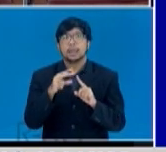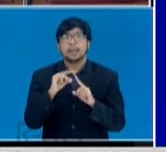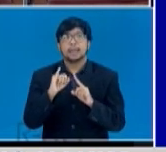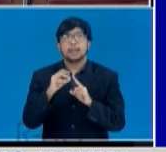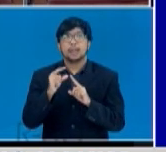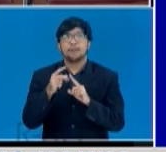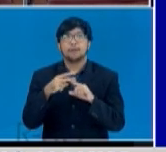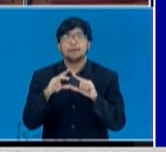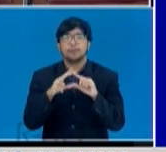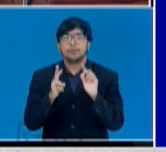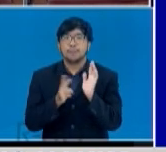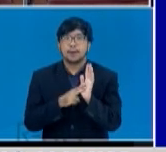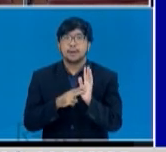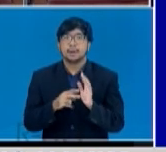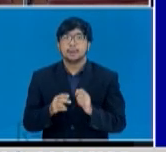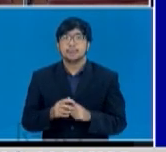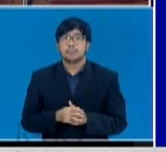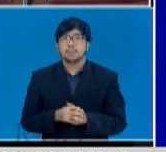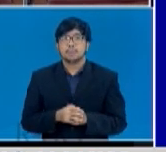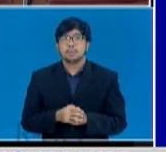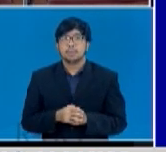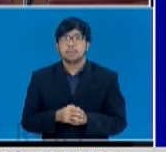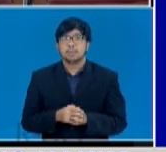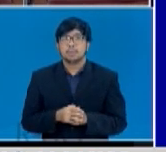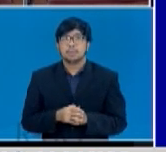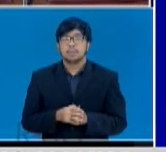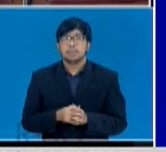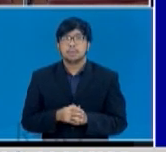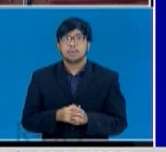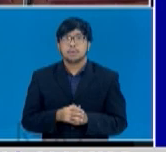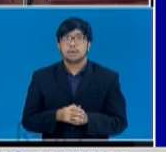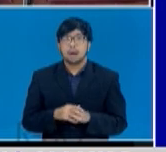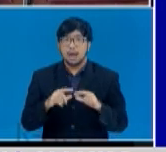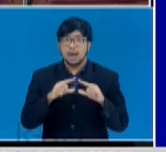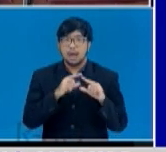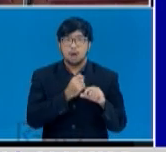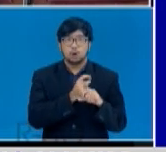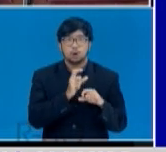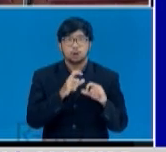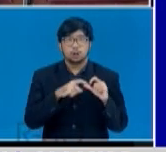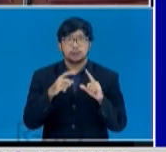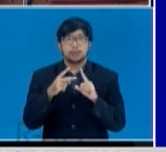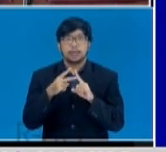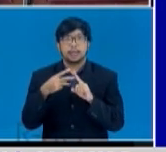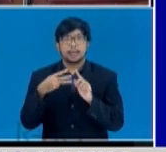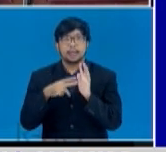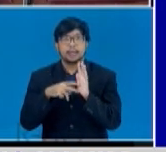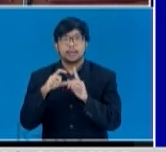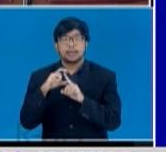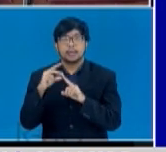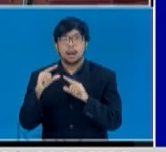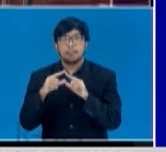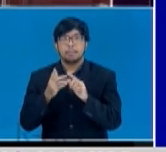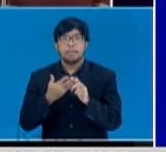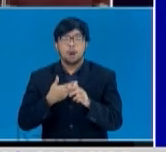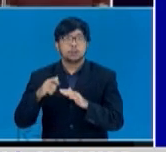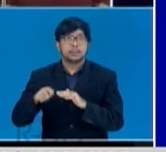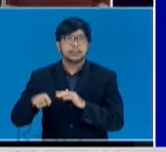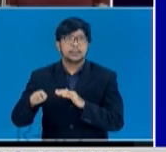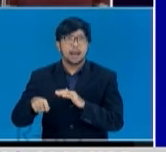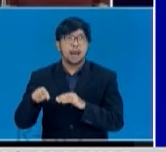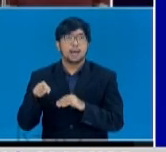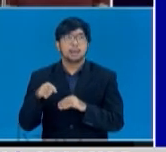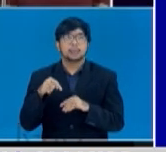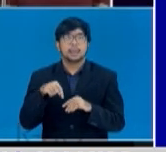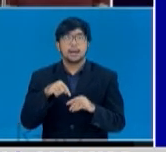Dan selain terdakwa Agus Nurpatria dan juga Hendra Kurniawan yang akan menjalani persidangan pada hari ini, 3 terdakwa lainnya juga akan menjalani